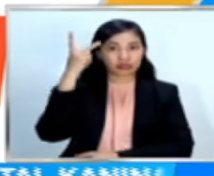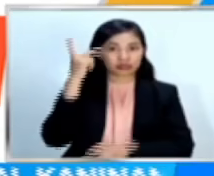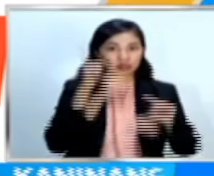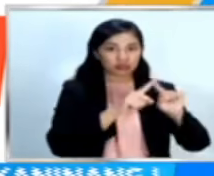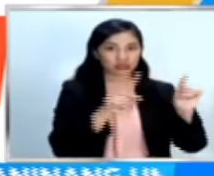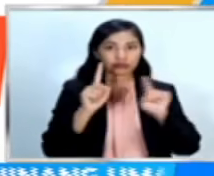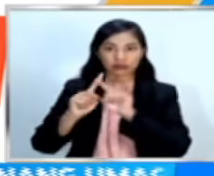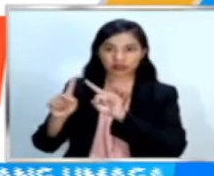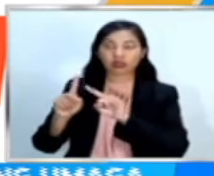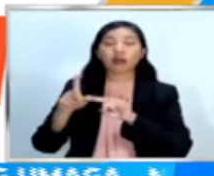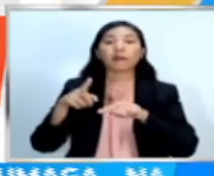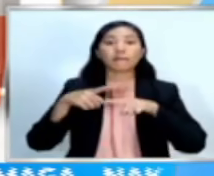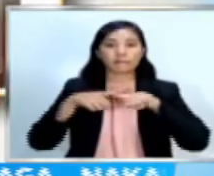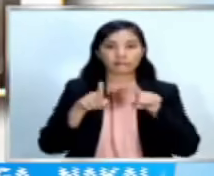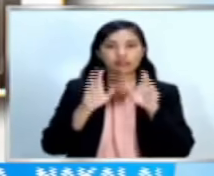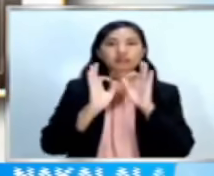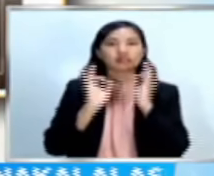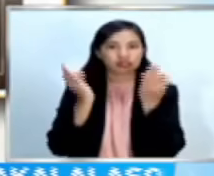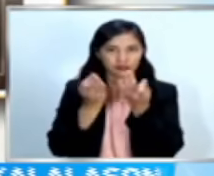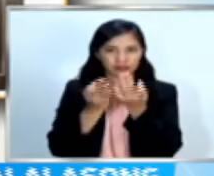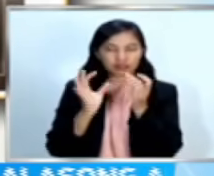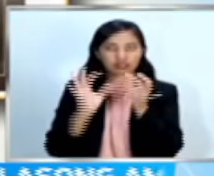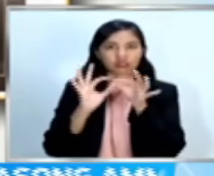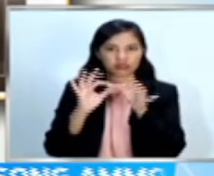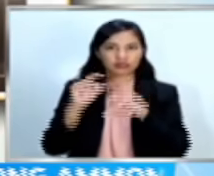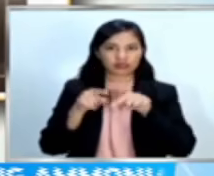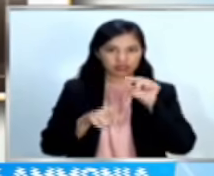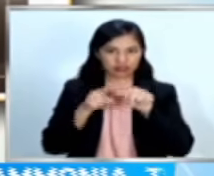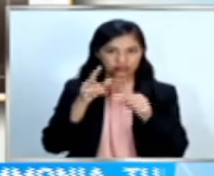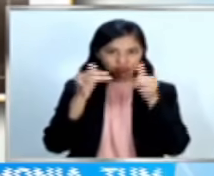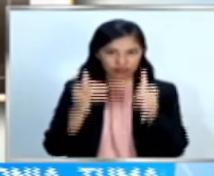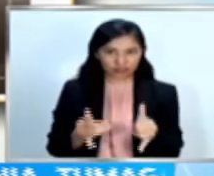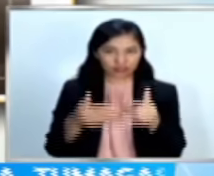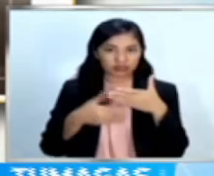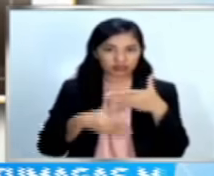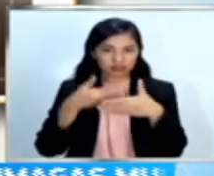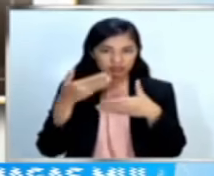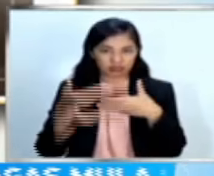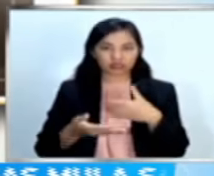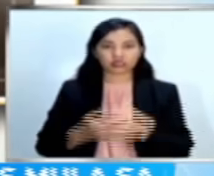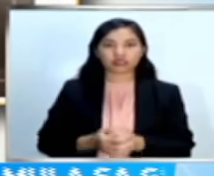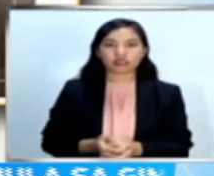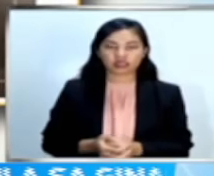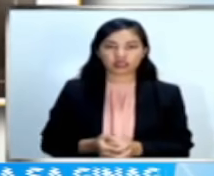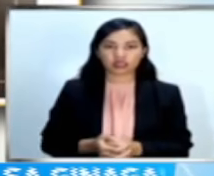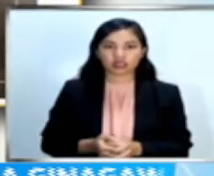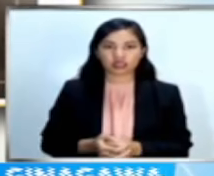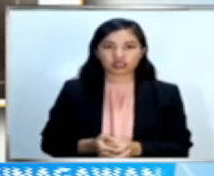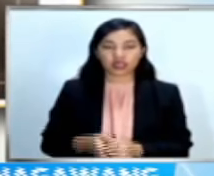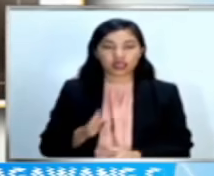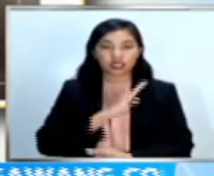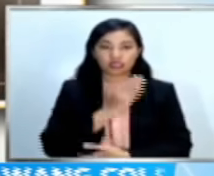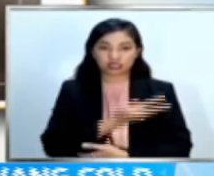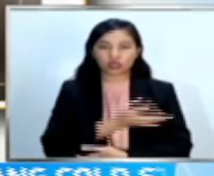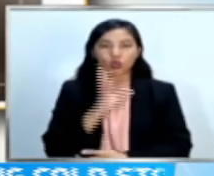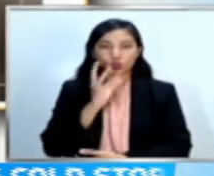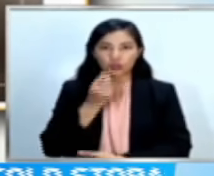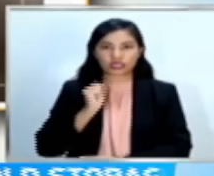mga pamilya. Ang anak naman ni dating Vice President Jejomar na si Senador Nancy